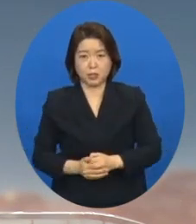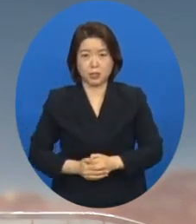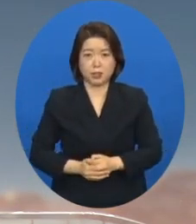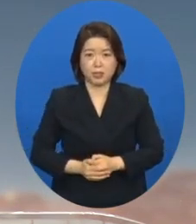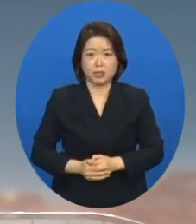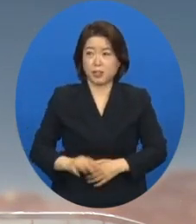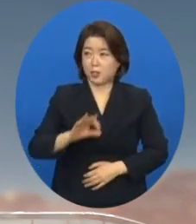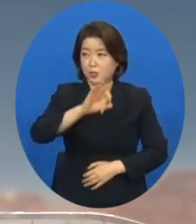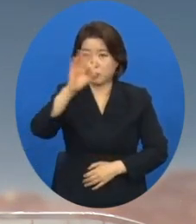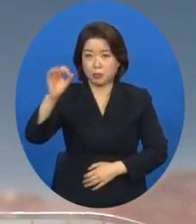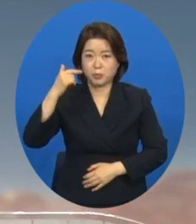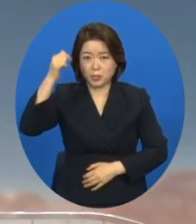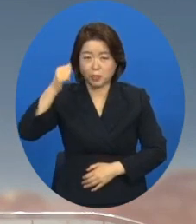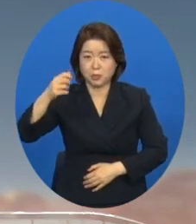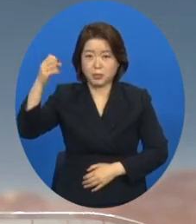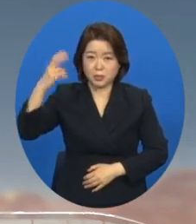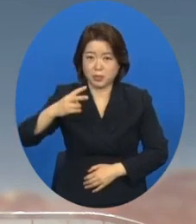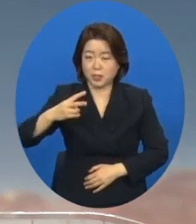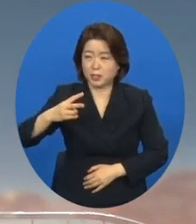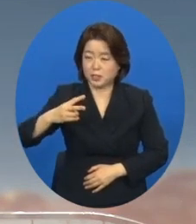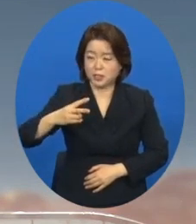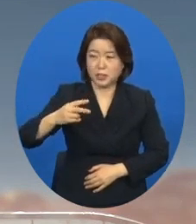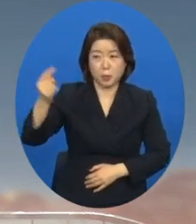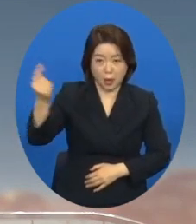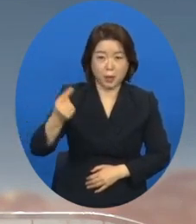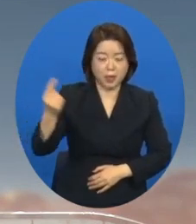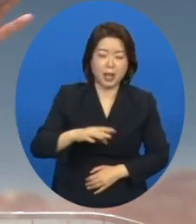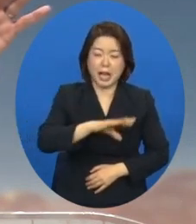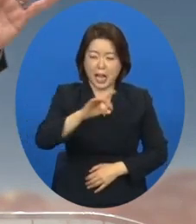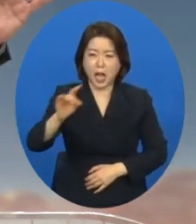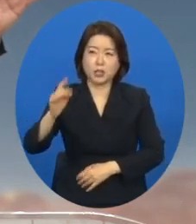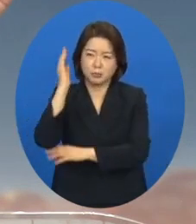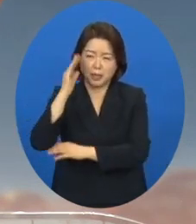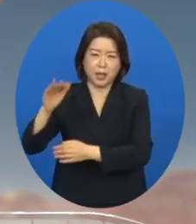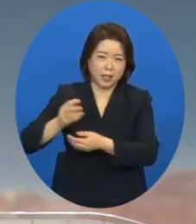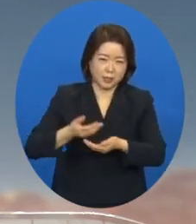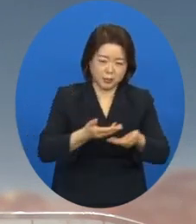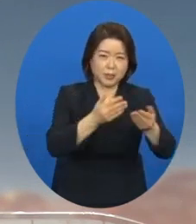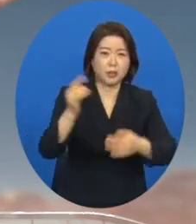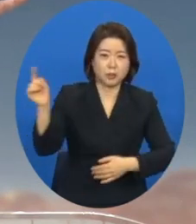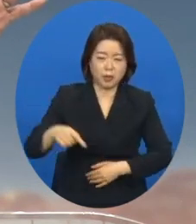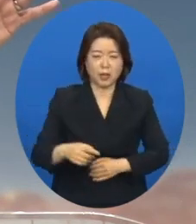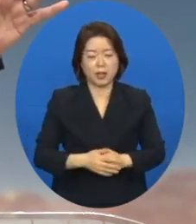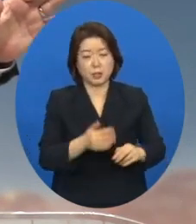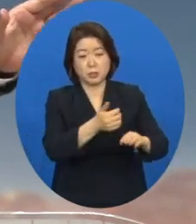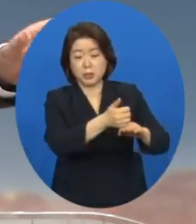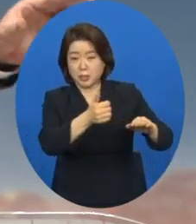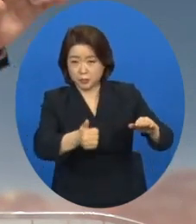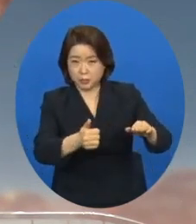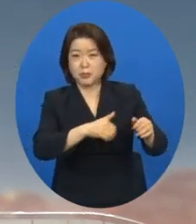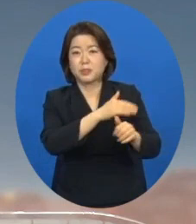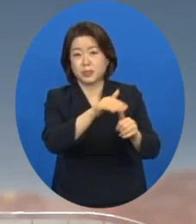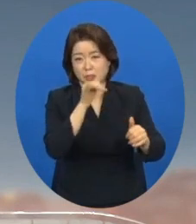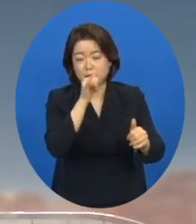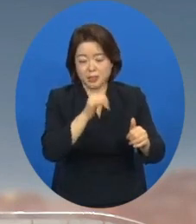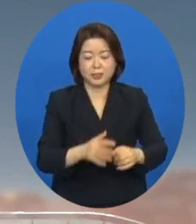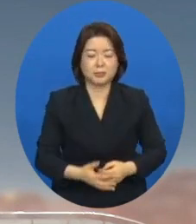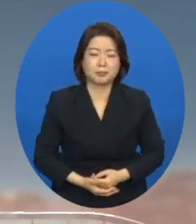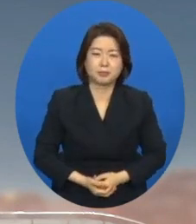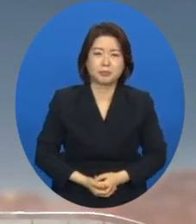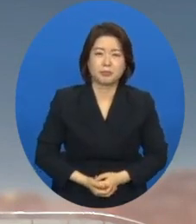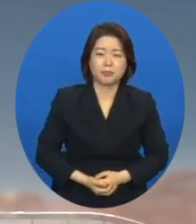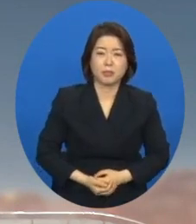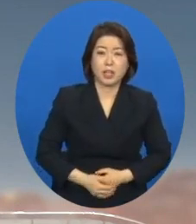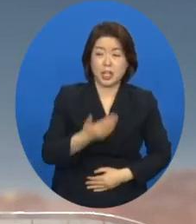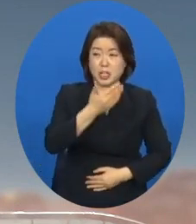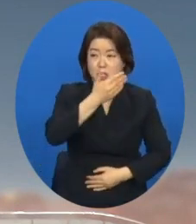겁니다. 정정 말씀을 전하러 오실 거예요. 근데 어쨌든 은퇴하시는 상황 가운데 계시고요. 그리고 젊은